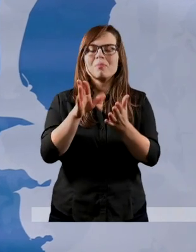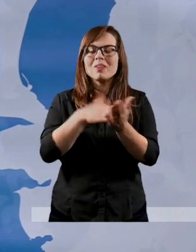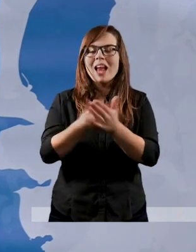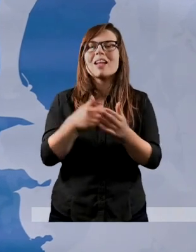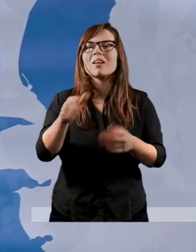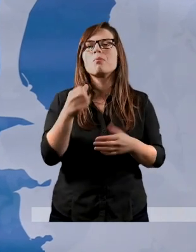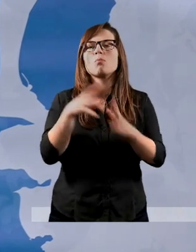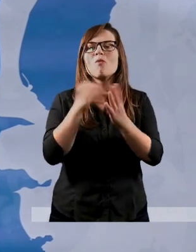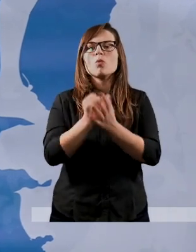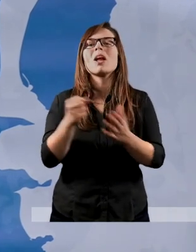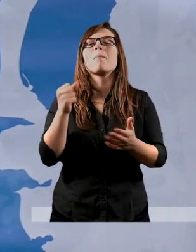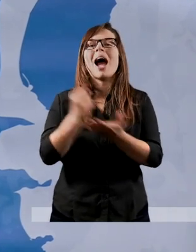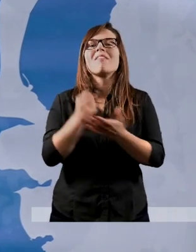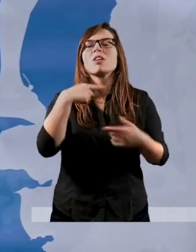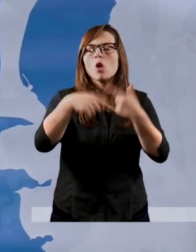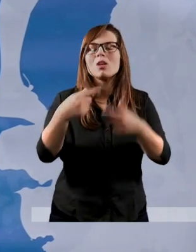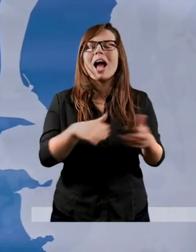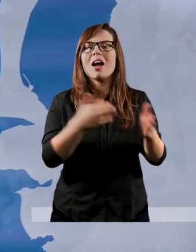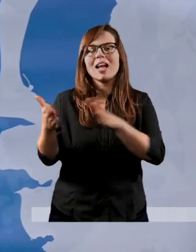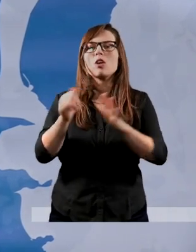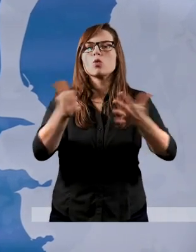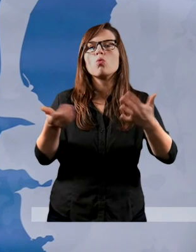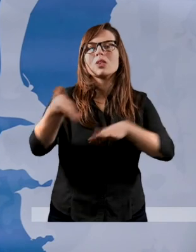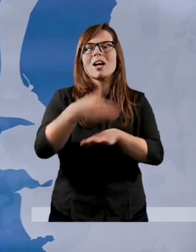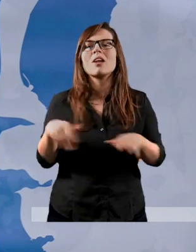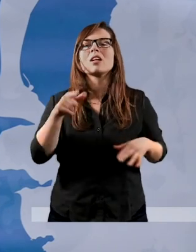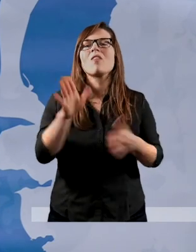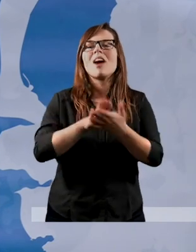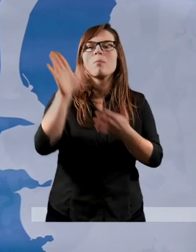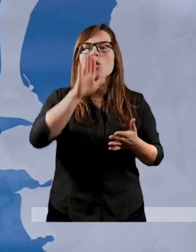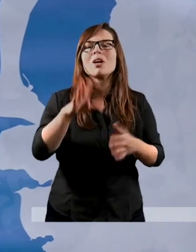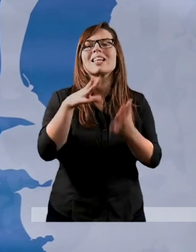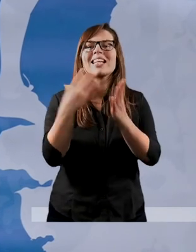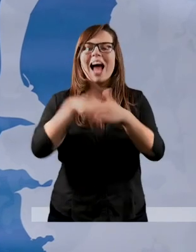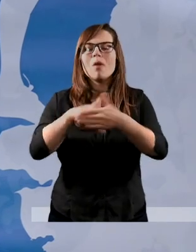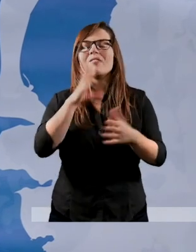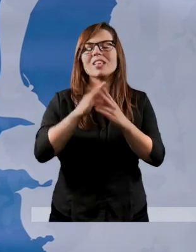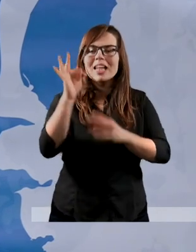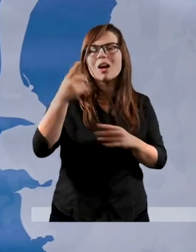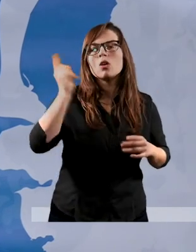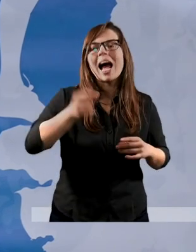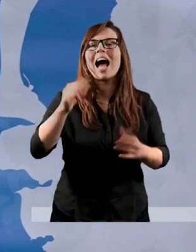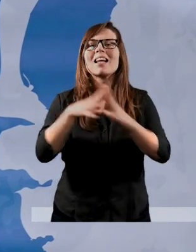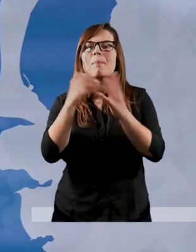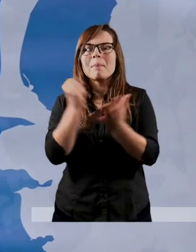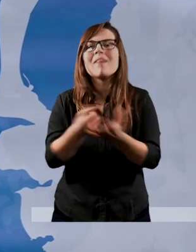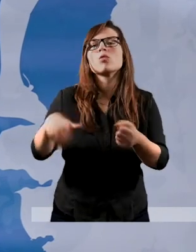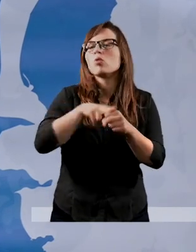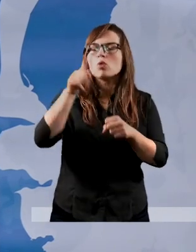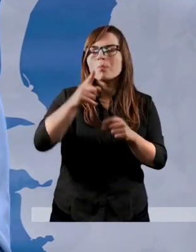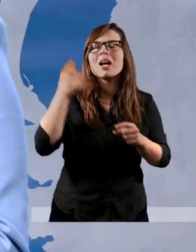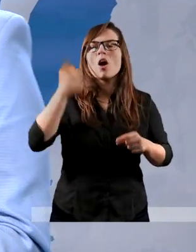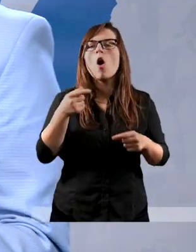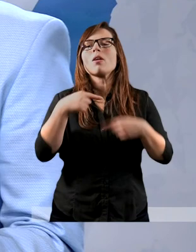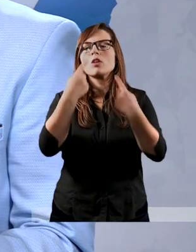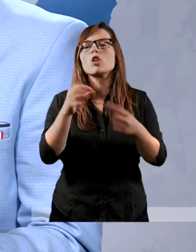Prawa w rozdziale 6 możemy dalej sobie kontynuować. Będziesz się bał Pana Boga swego, zachowując wszystkie Jego nakazy i prawa, które ja Tobie rozkazuję